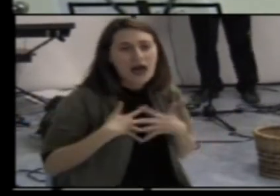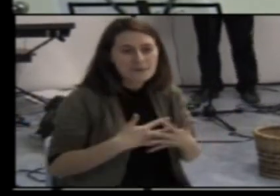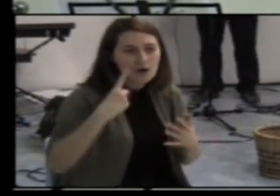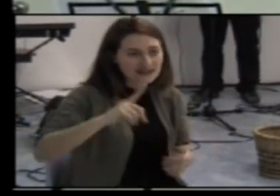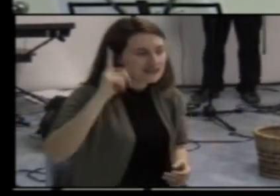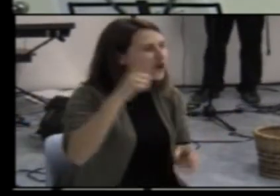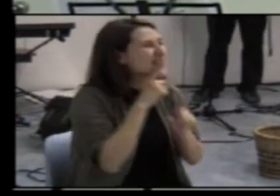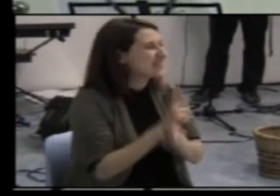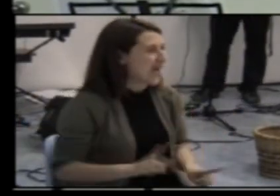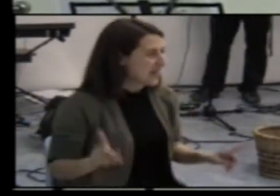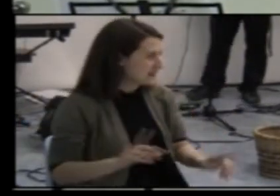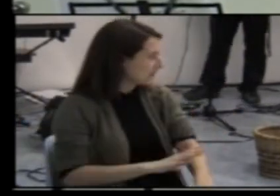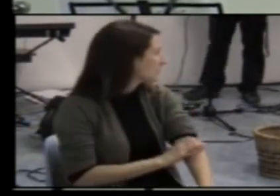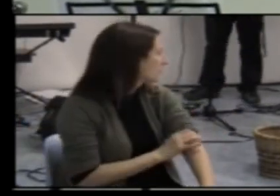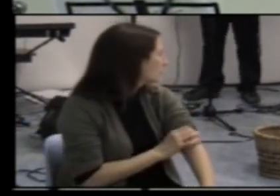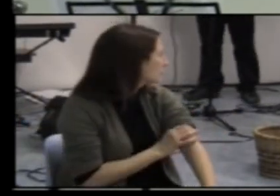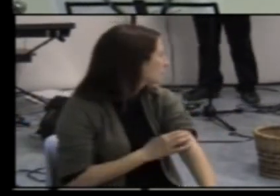Niente.